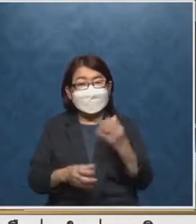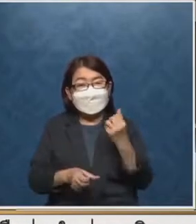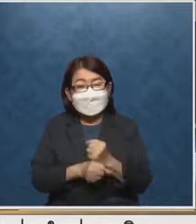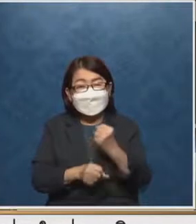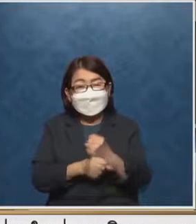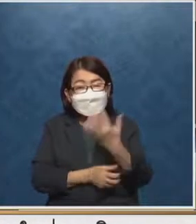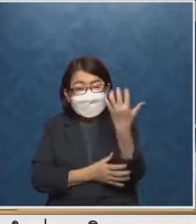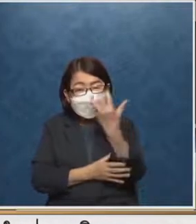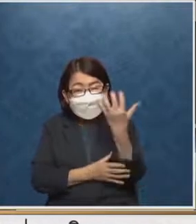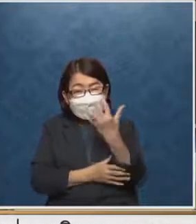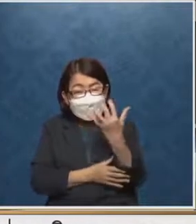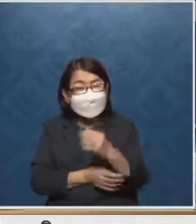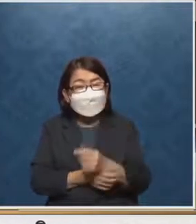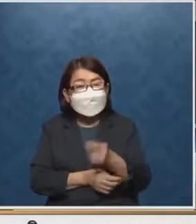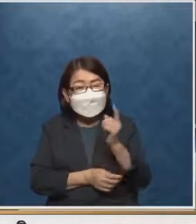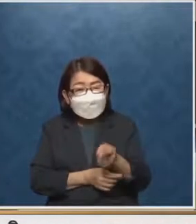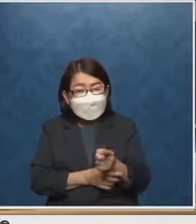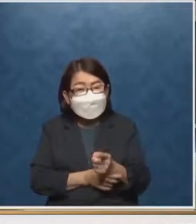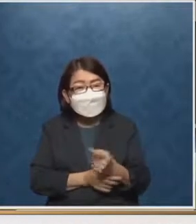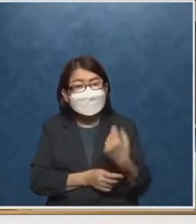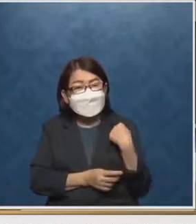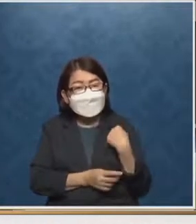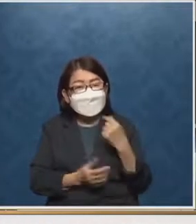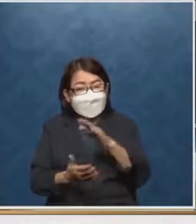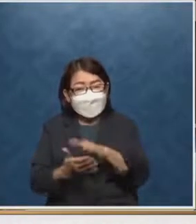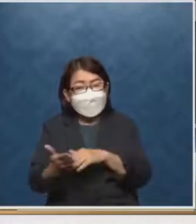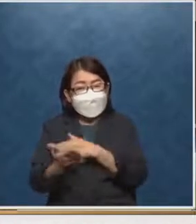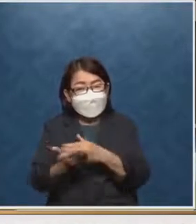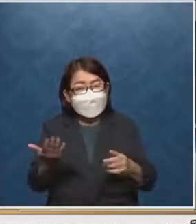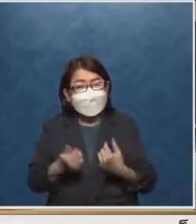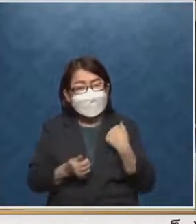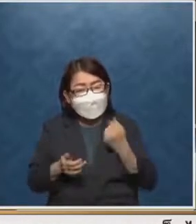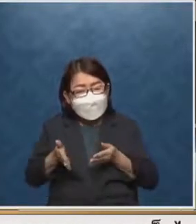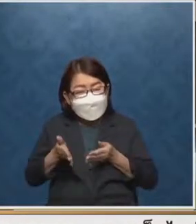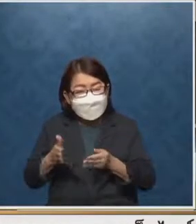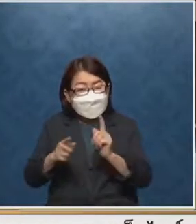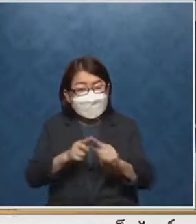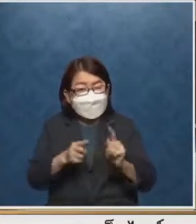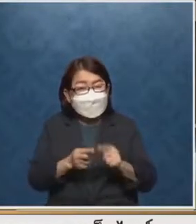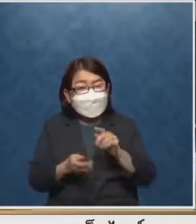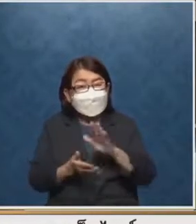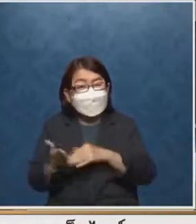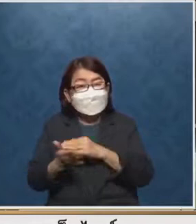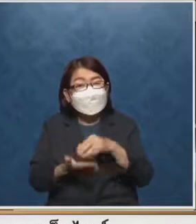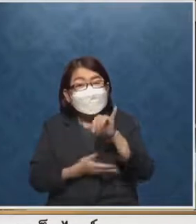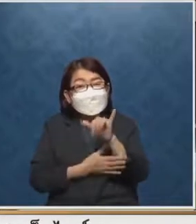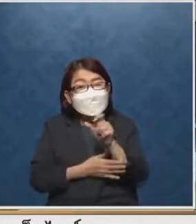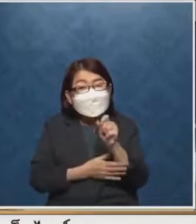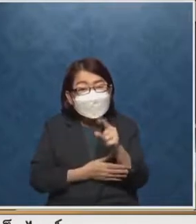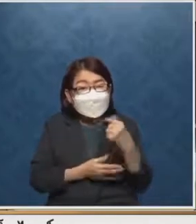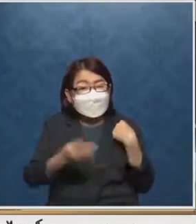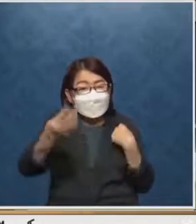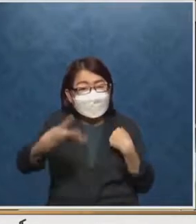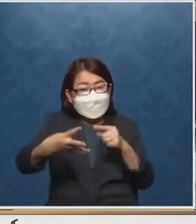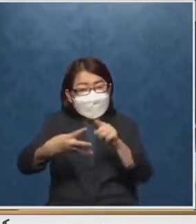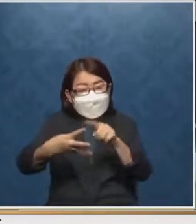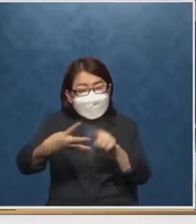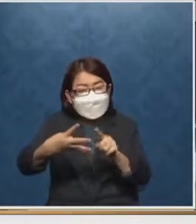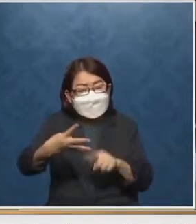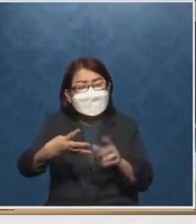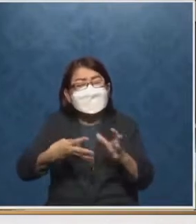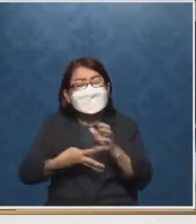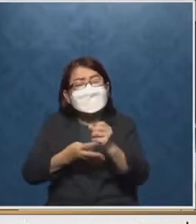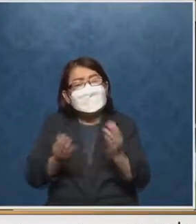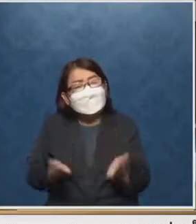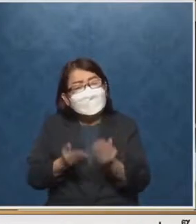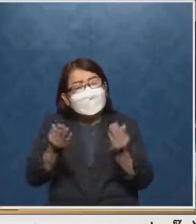ก็มีการวางกลยุทธ์นะครับผมก็เห็นอยู่มีกลยุทธ์อยู่4ด้านส่วนใหญ่ก็จะเป็นการส่งเสริมนะส่งเสริมในด้านต่างๆพัฒนา